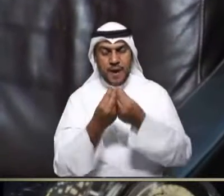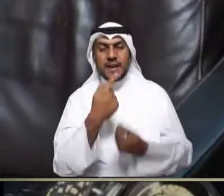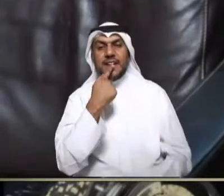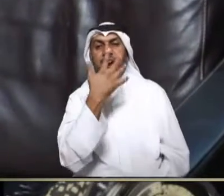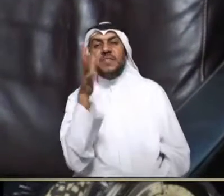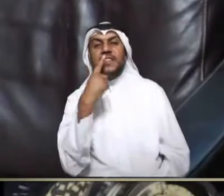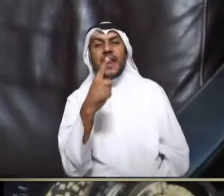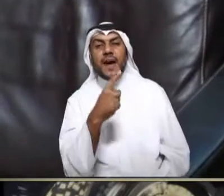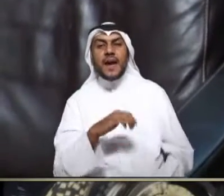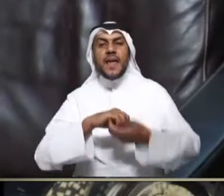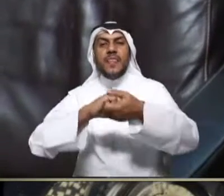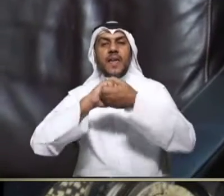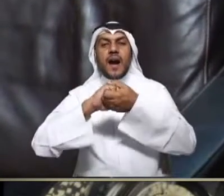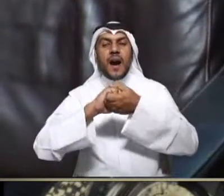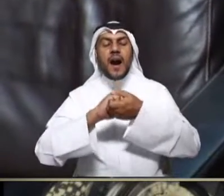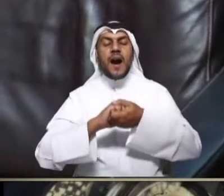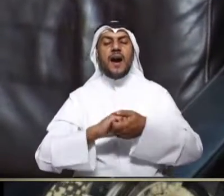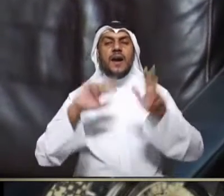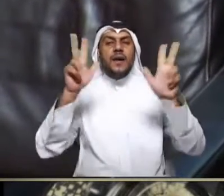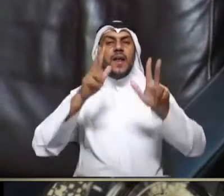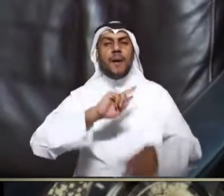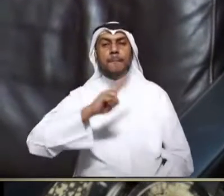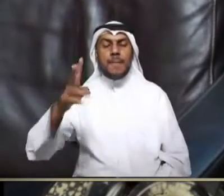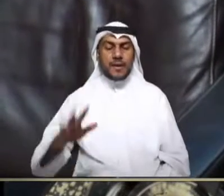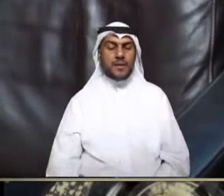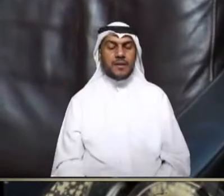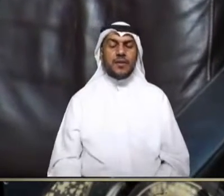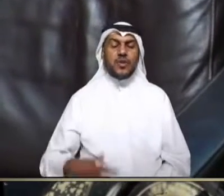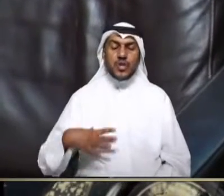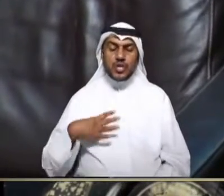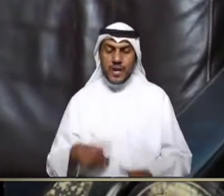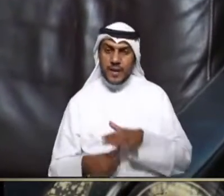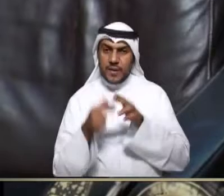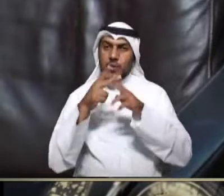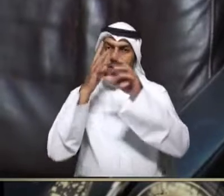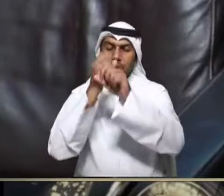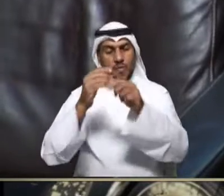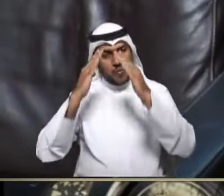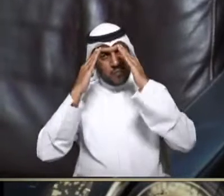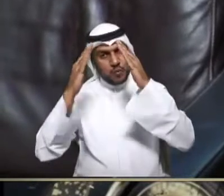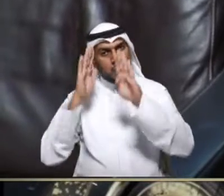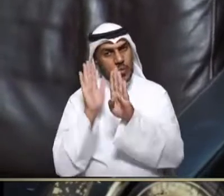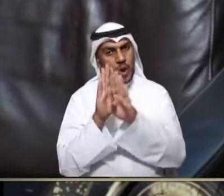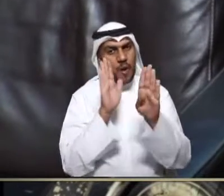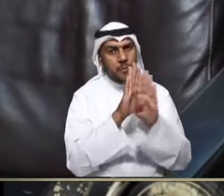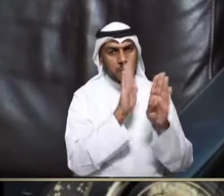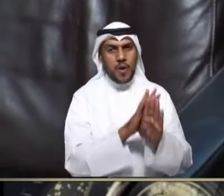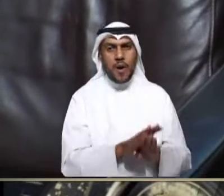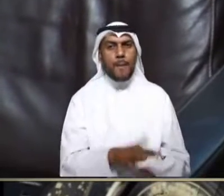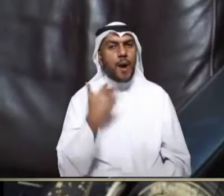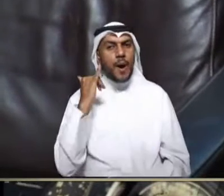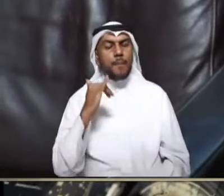دولة الكويت وبقيادة حضرة صاحب السمو أمير البلاد حفظه الله ورعاه دائما أبدا هي داعم العمل الإعلامي